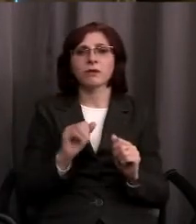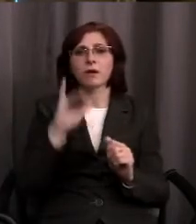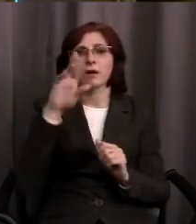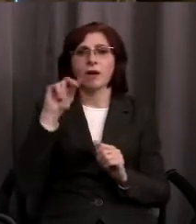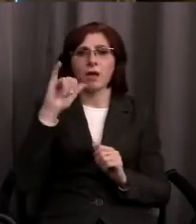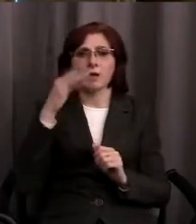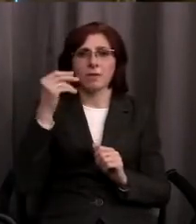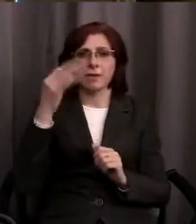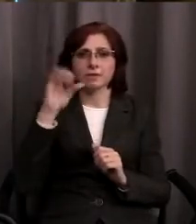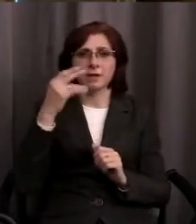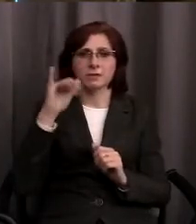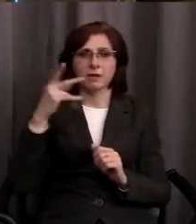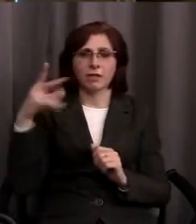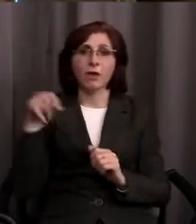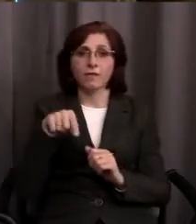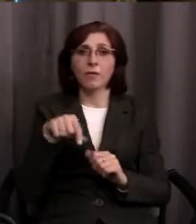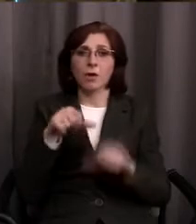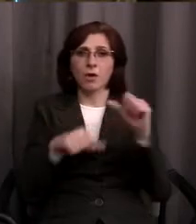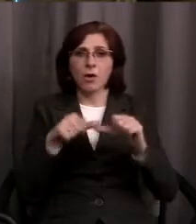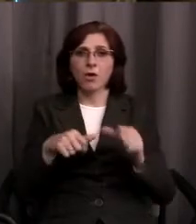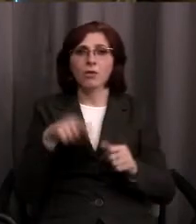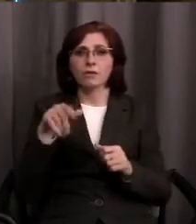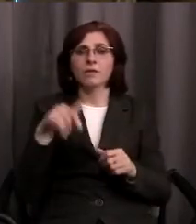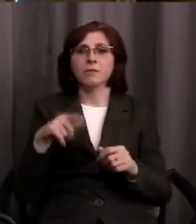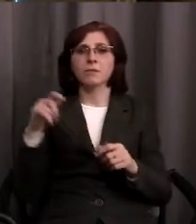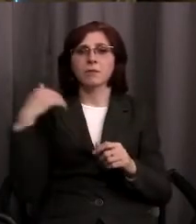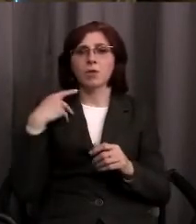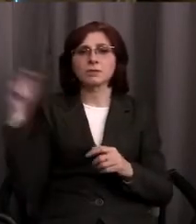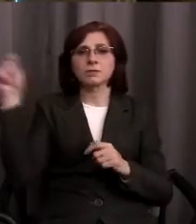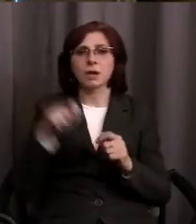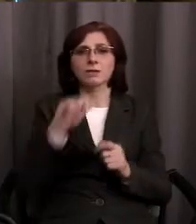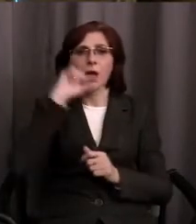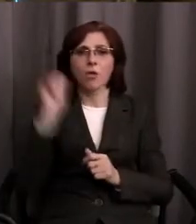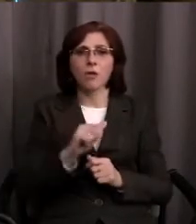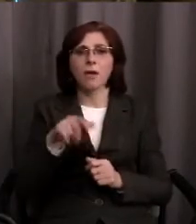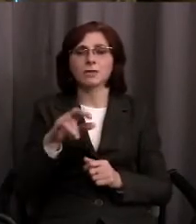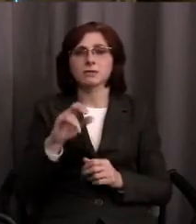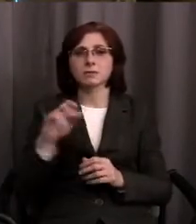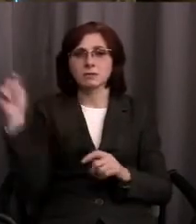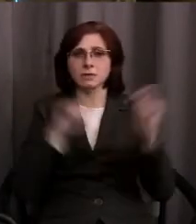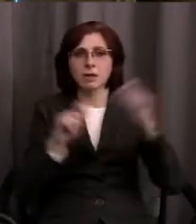rewinstancyjne. Otóż w tym roku był zjazd, europejski zjazd